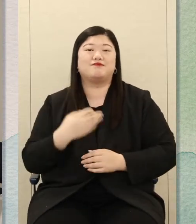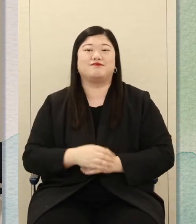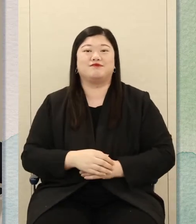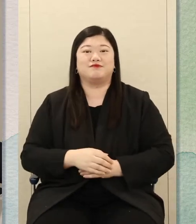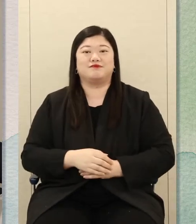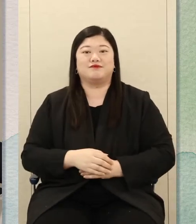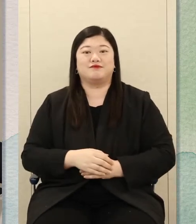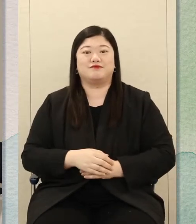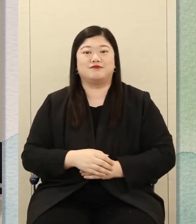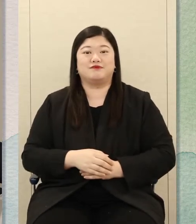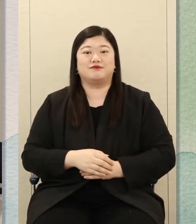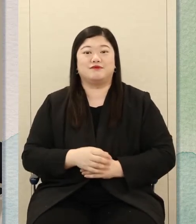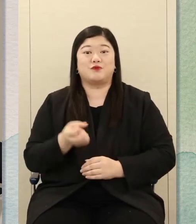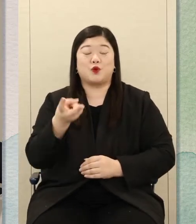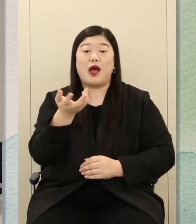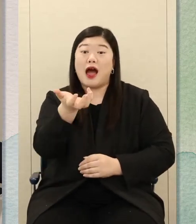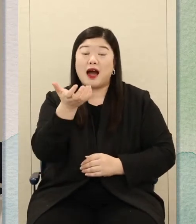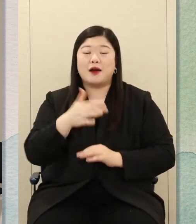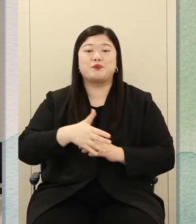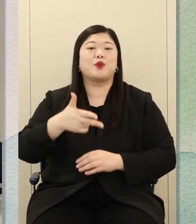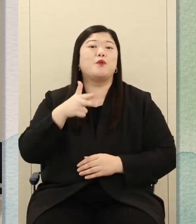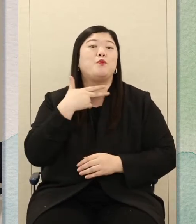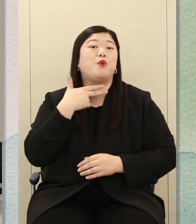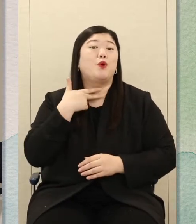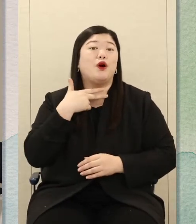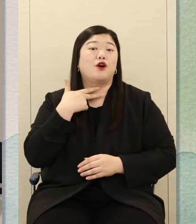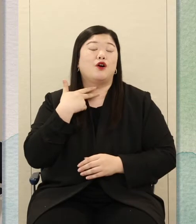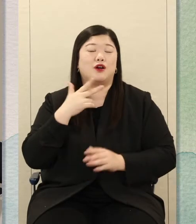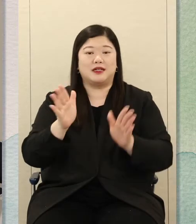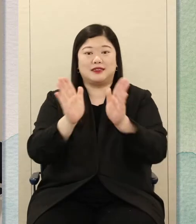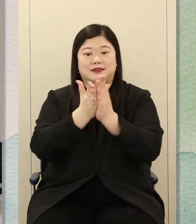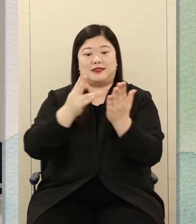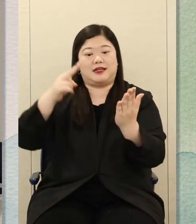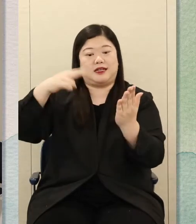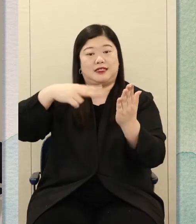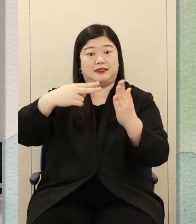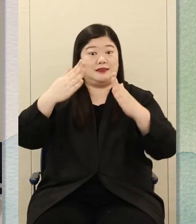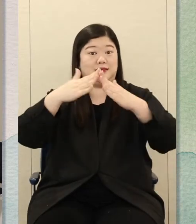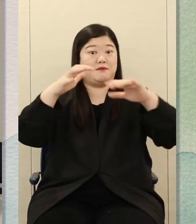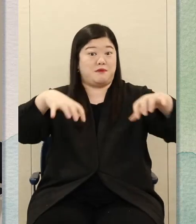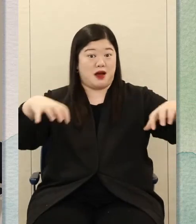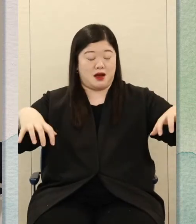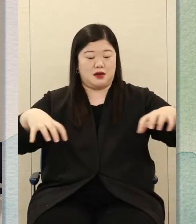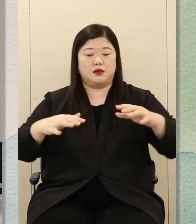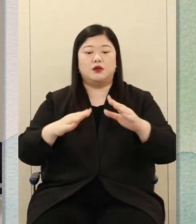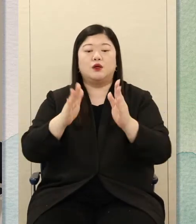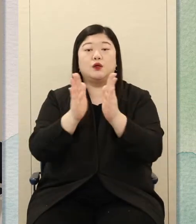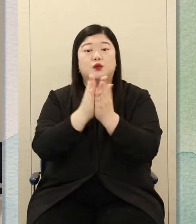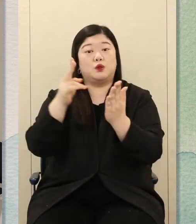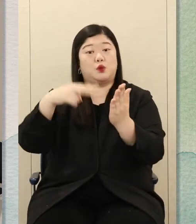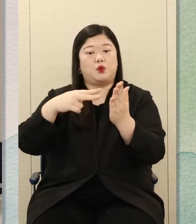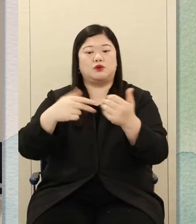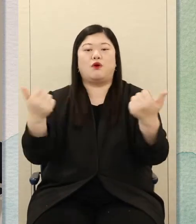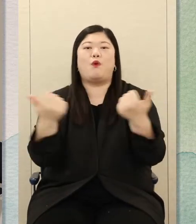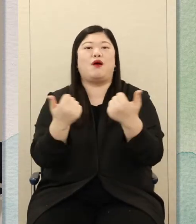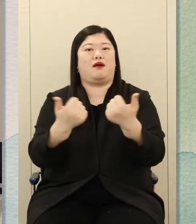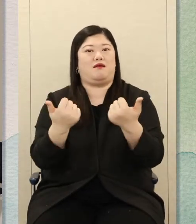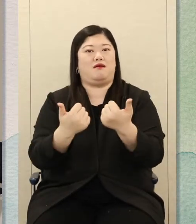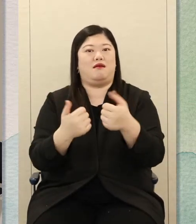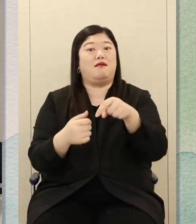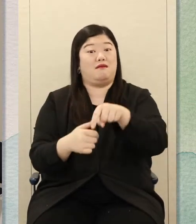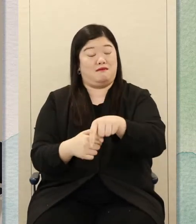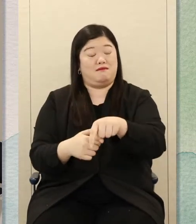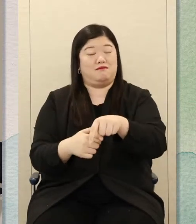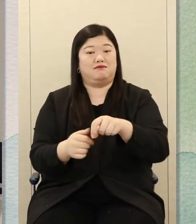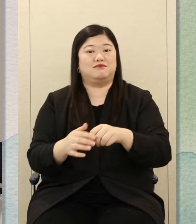아까 얘기했던 보령 책 읽는 마을에서 하는 독서 토론 모임이에요. 모임인데 저렇게 필자 선생님